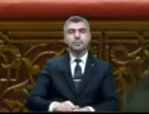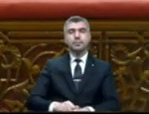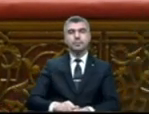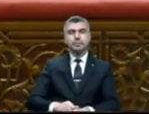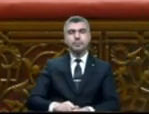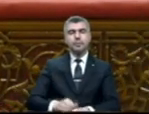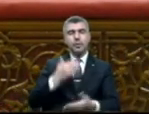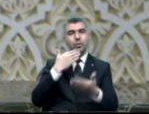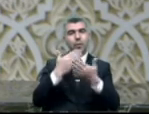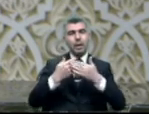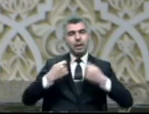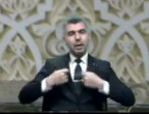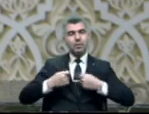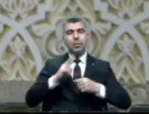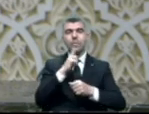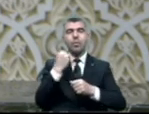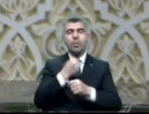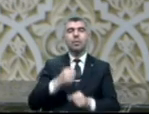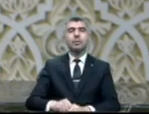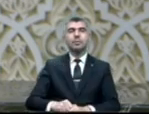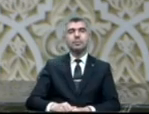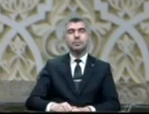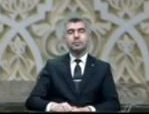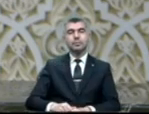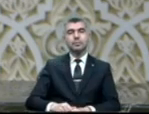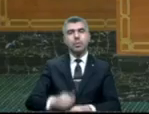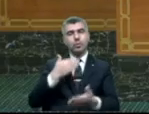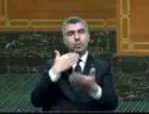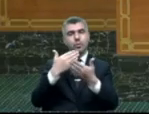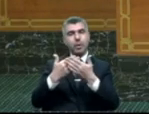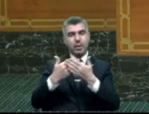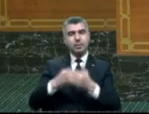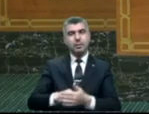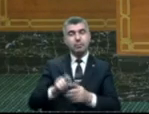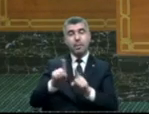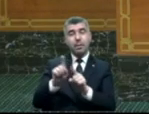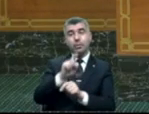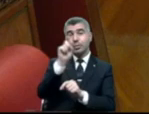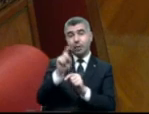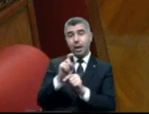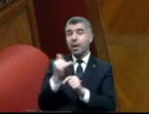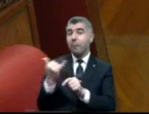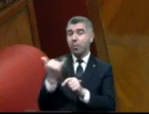شكرا السيد الرئيس المحترم. الكلمة للحكومة السيدة الوزيرة تفضلوا. شكرا السيد الرئيس، وحتى هذا سؤال جد مهم